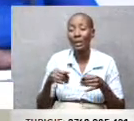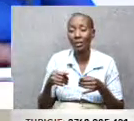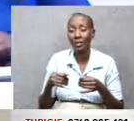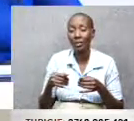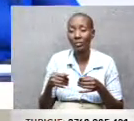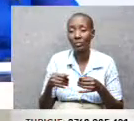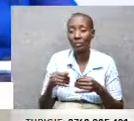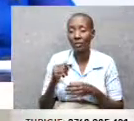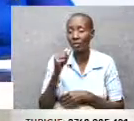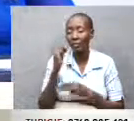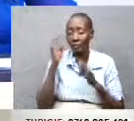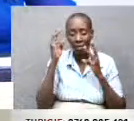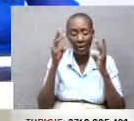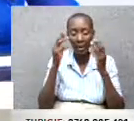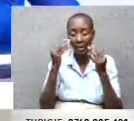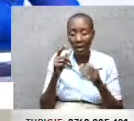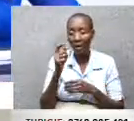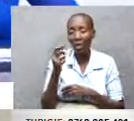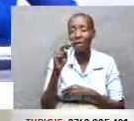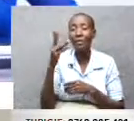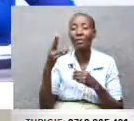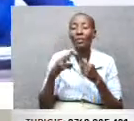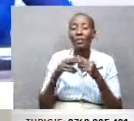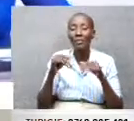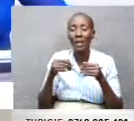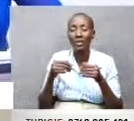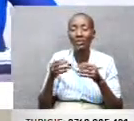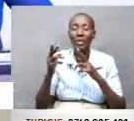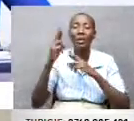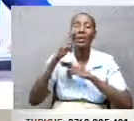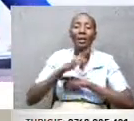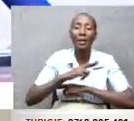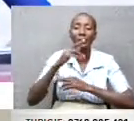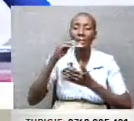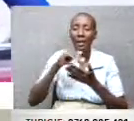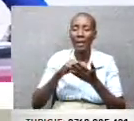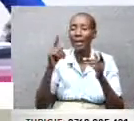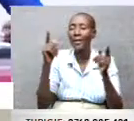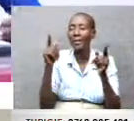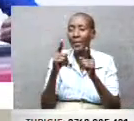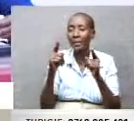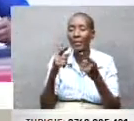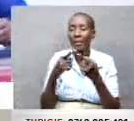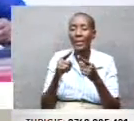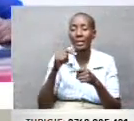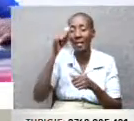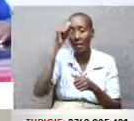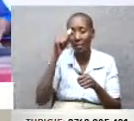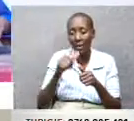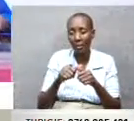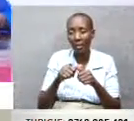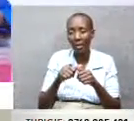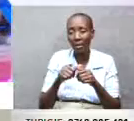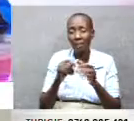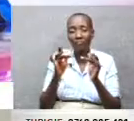ya kusikitisha, basi Upeo wa TV47 utaweza kuchukua mapumziko mengine mafupi. Lakini kumbuka mitandao ni